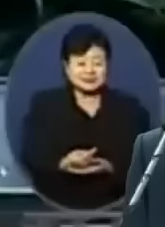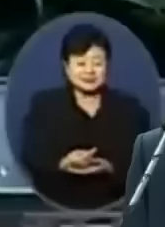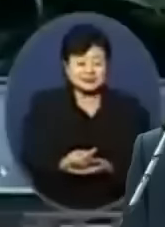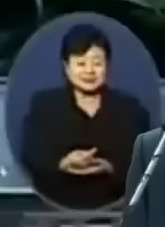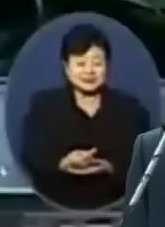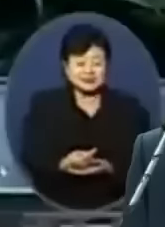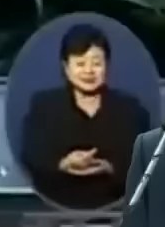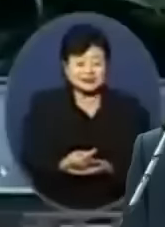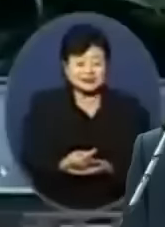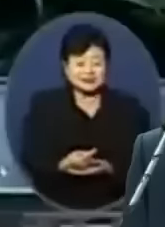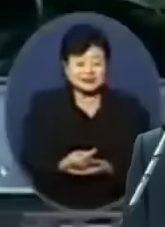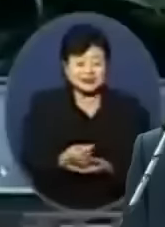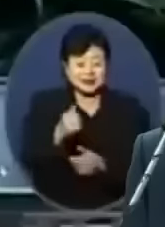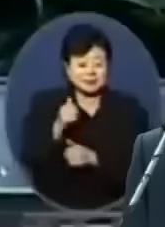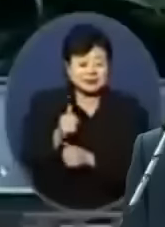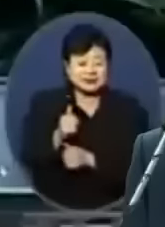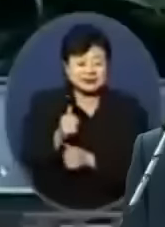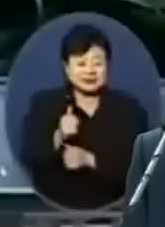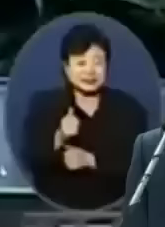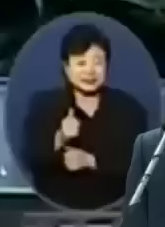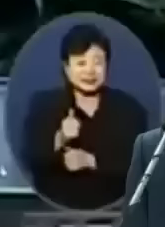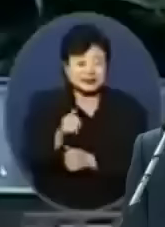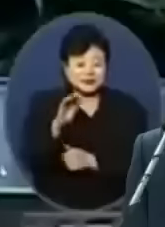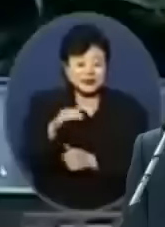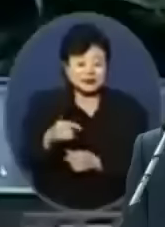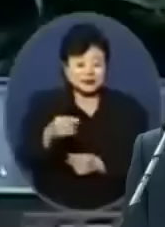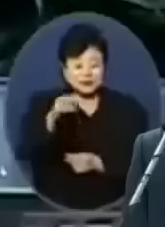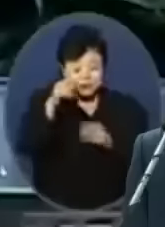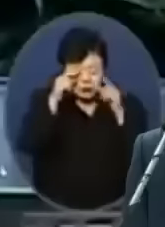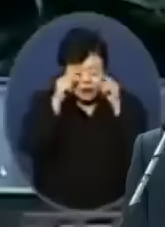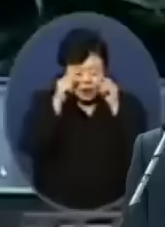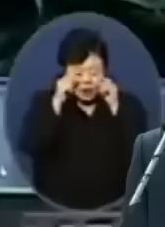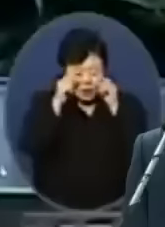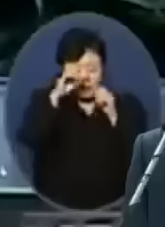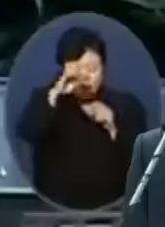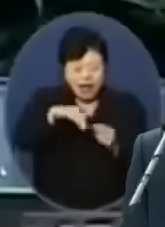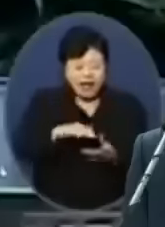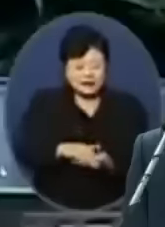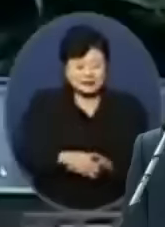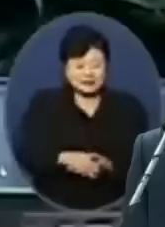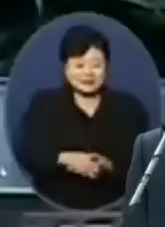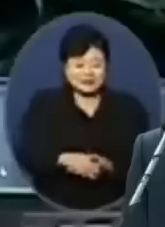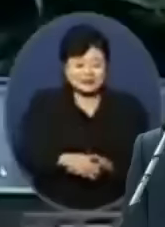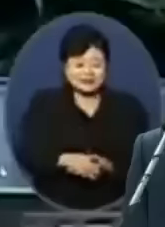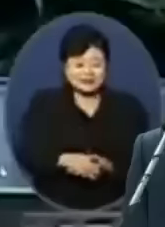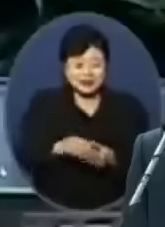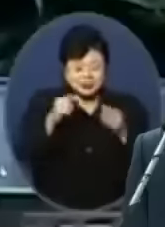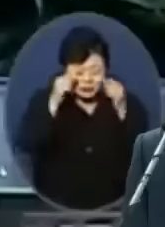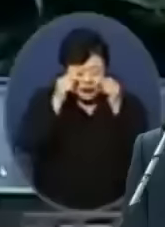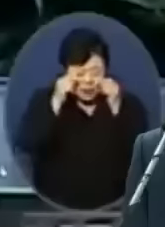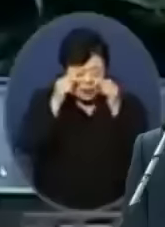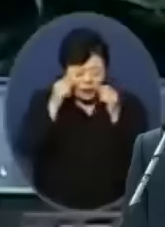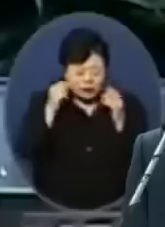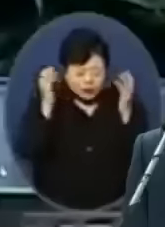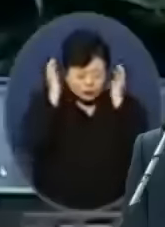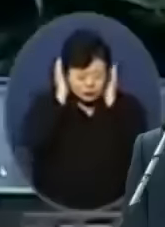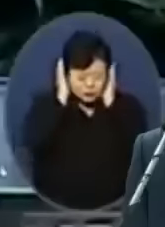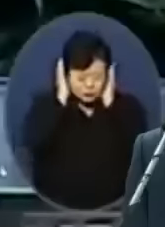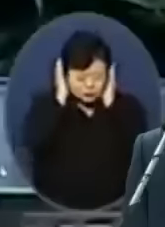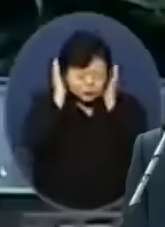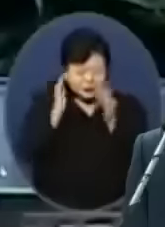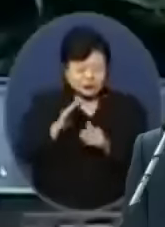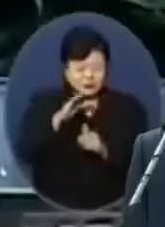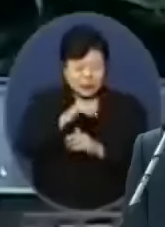때 비서실에서 개가 왔다고 하기에 또 눈 감고 오느라. 그래, 또 눈 감고 귀에 손을 대고 난